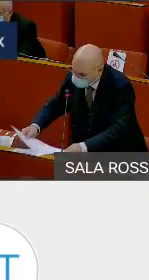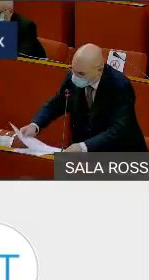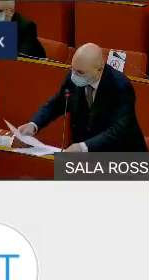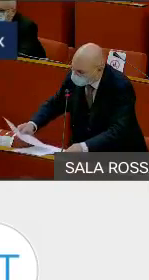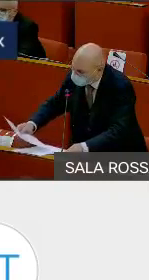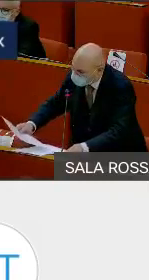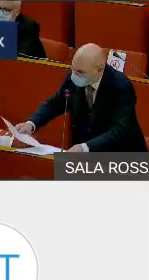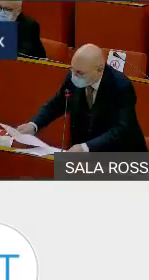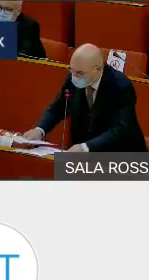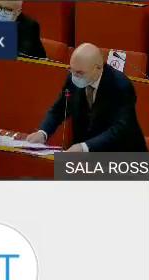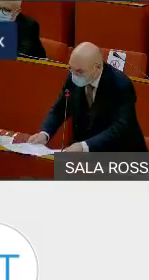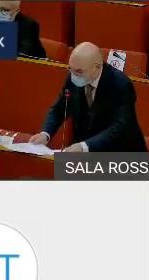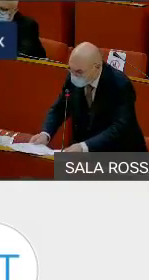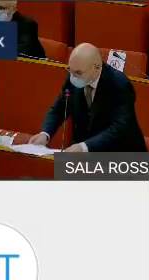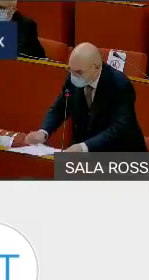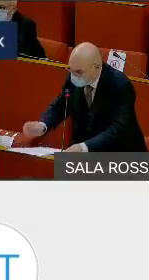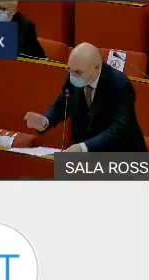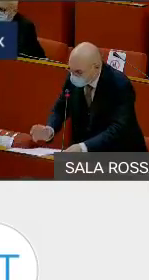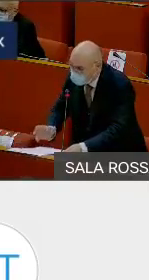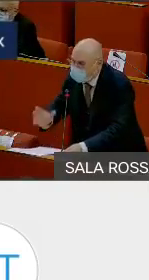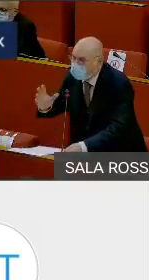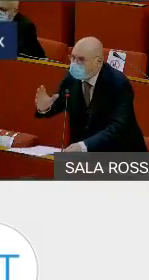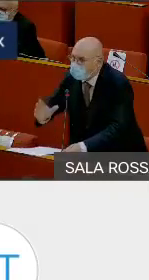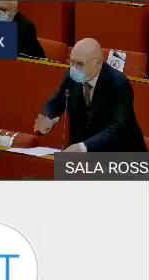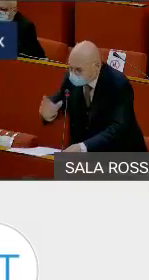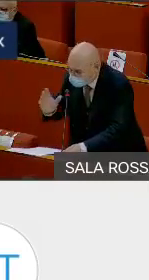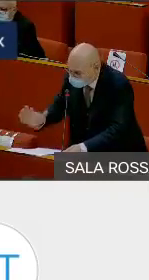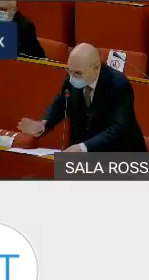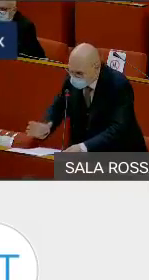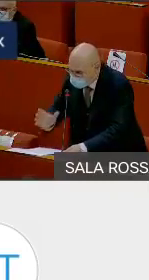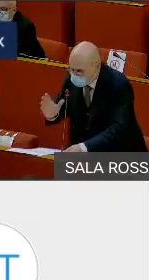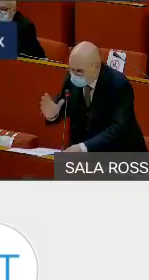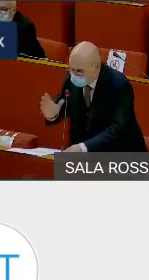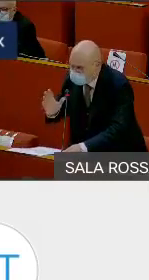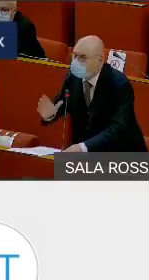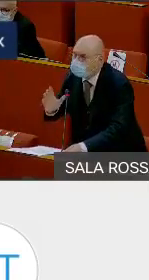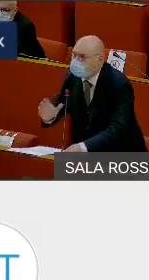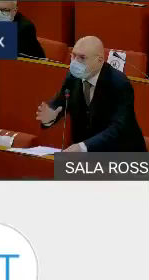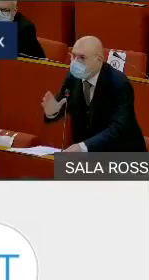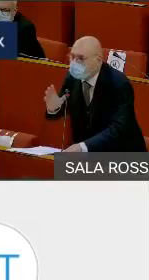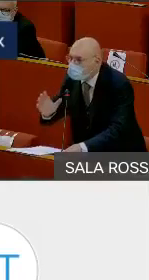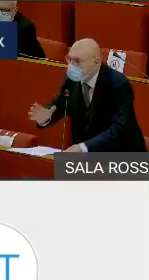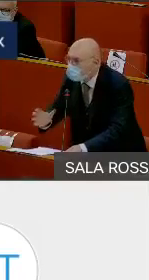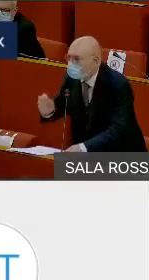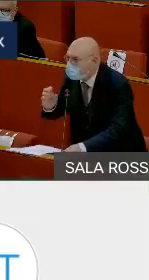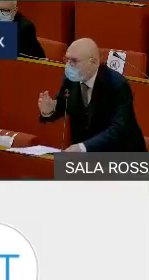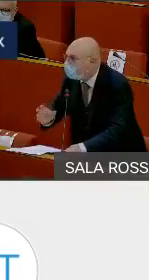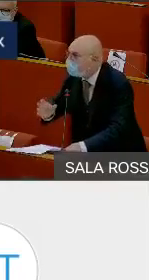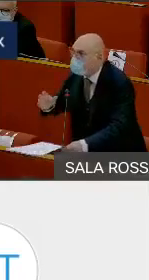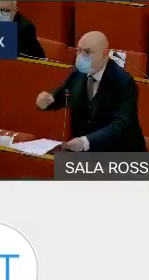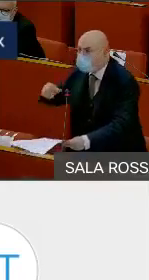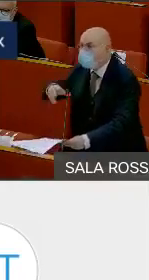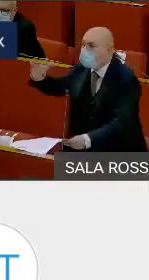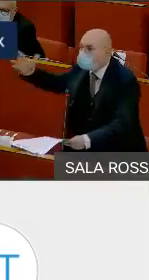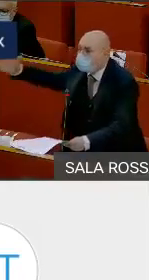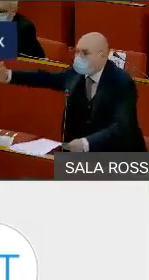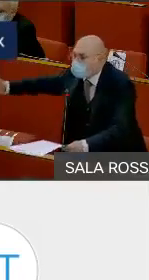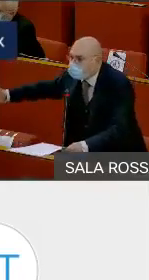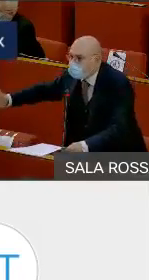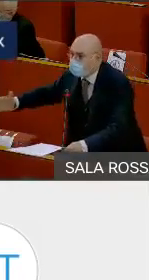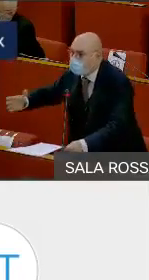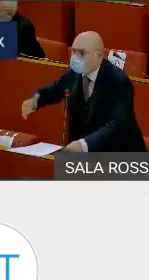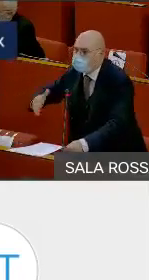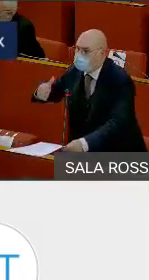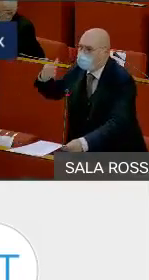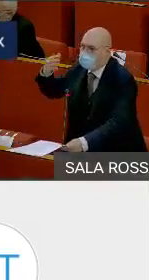edificatorio residenziale porzione di suolo attualmente destinate ad uso esclusivo agricolo perché è proprio in questa stanza